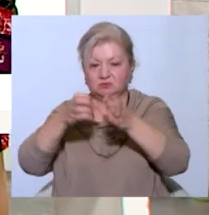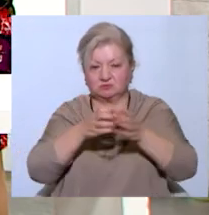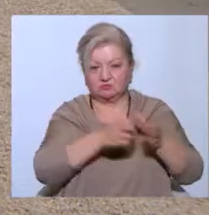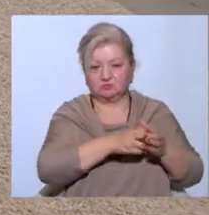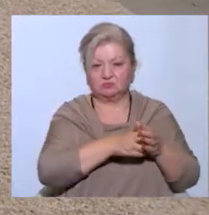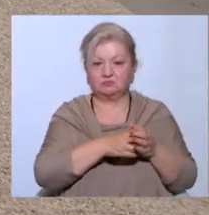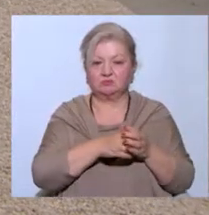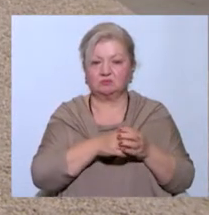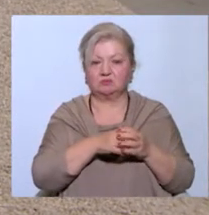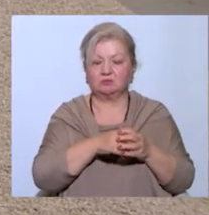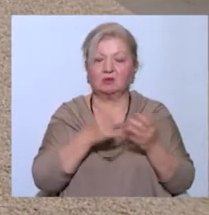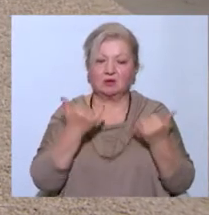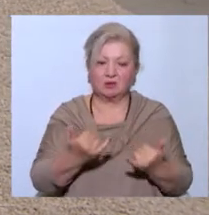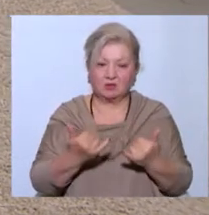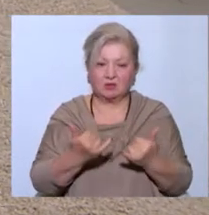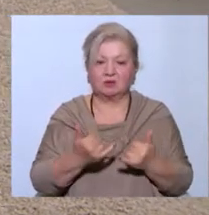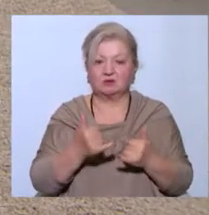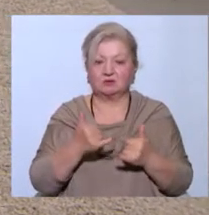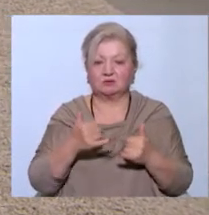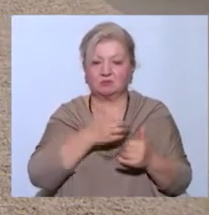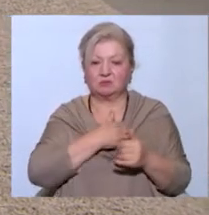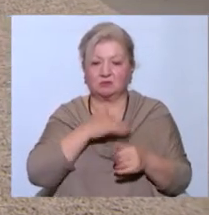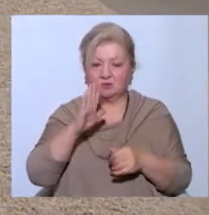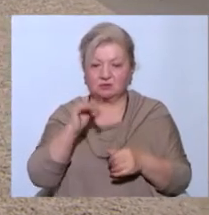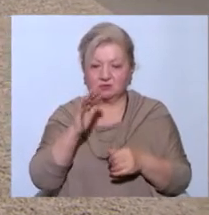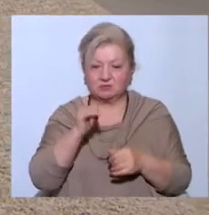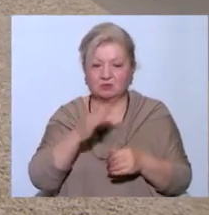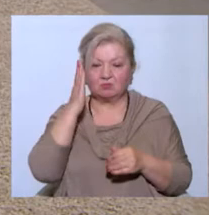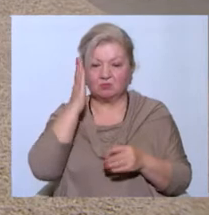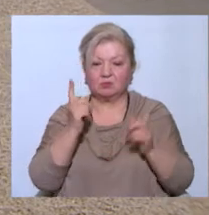მიმართებაში. მე ახლა მინდა რომ თქვენ დაგემშვიდობოთ